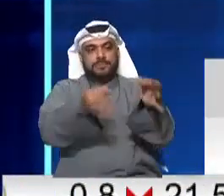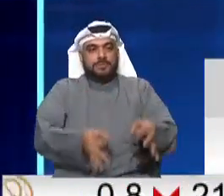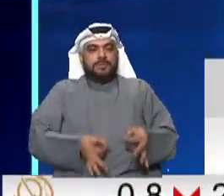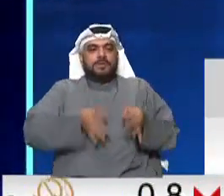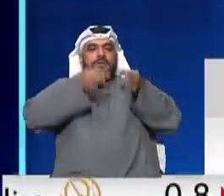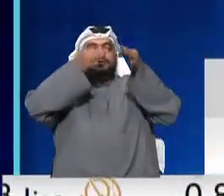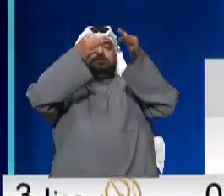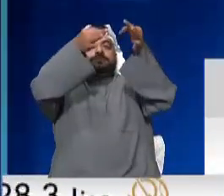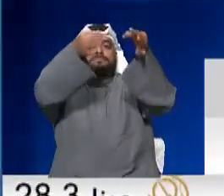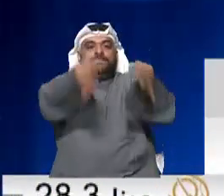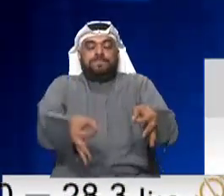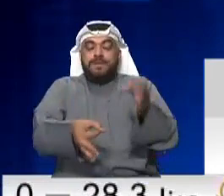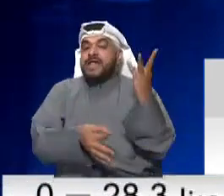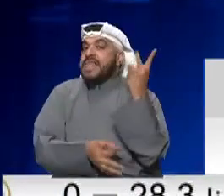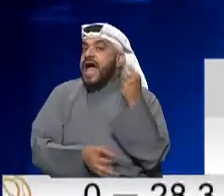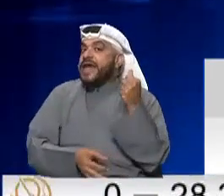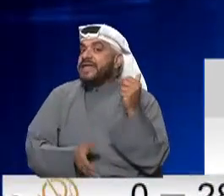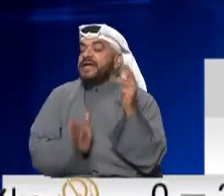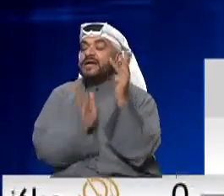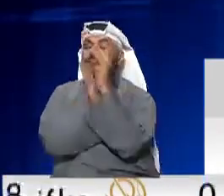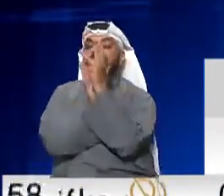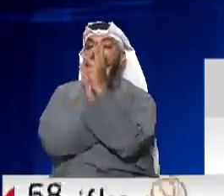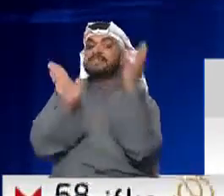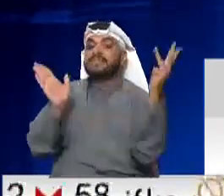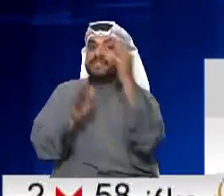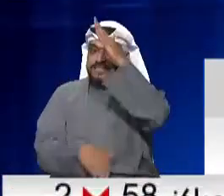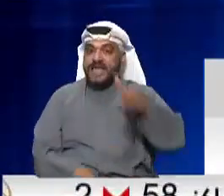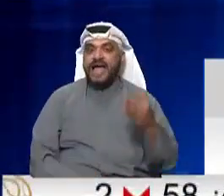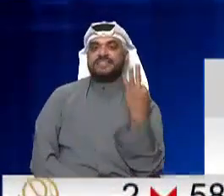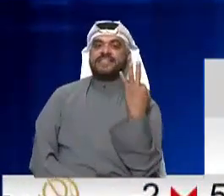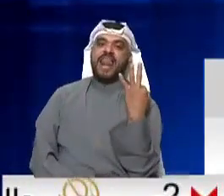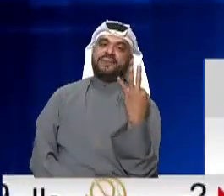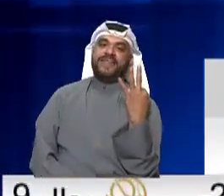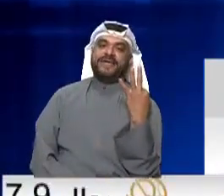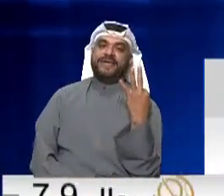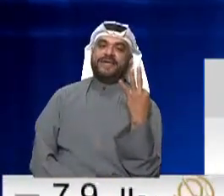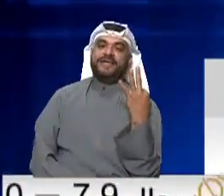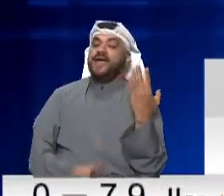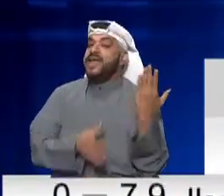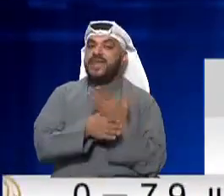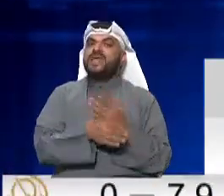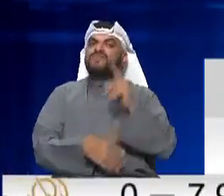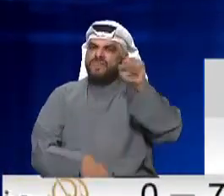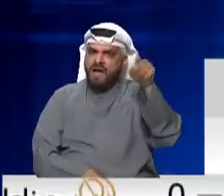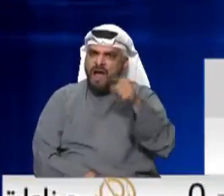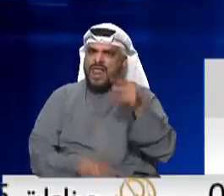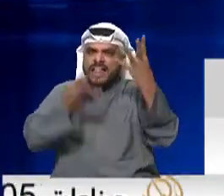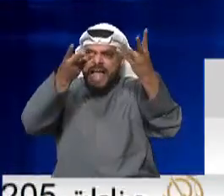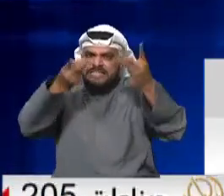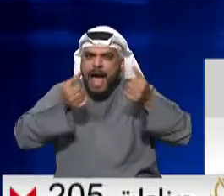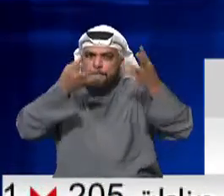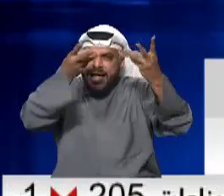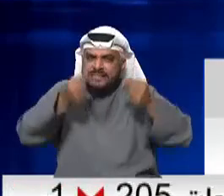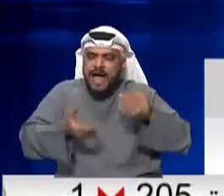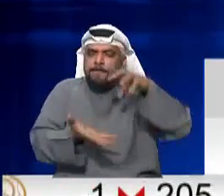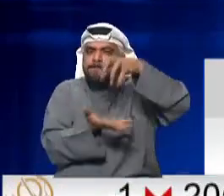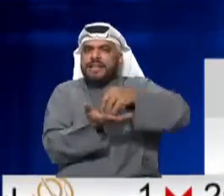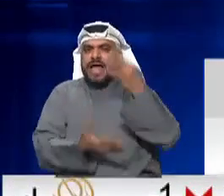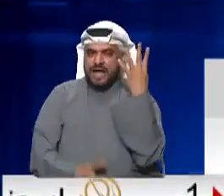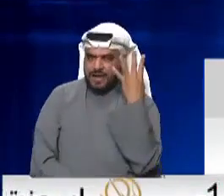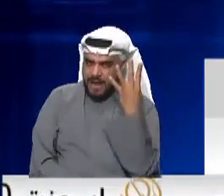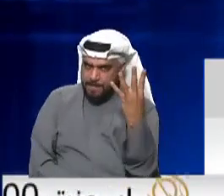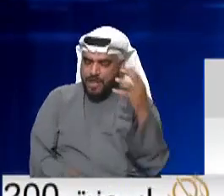مارس الجاري وكانت المحكمه الدستوريه قد قررت تاجيل النظر بالطعون الانتخابيه في الدائرتين الرابعه والخامسه